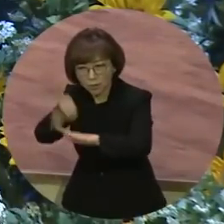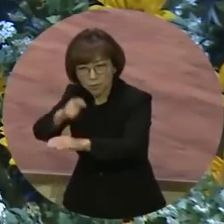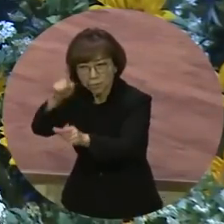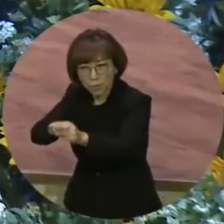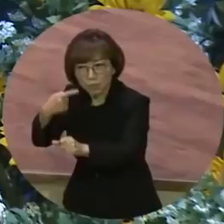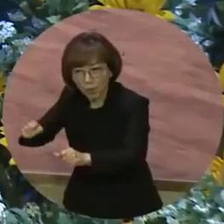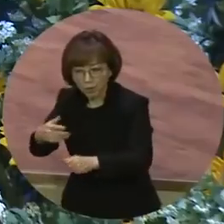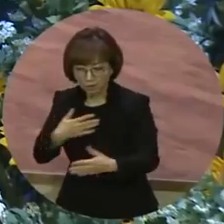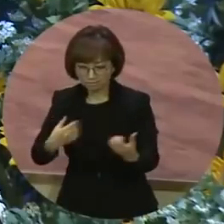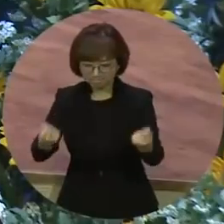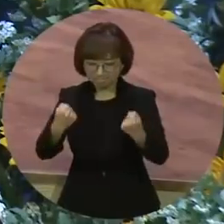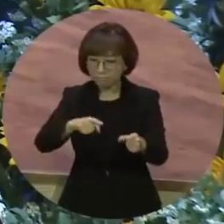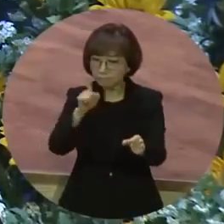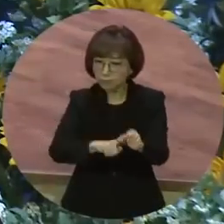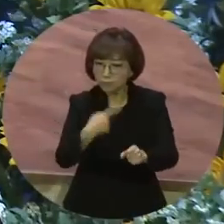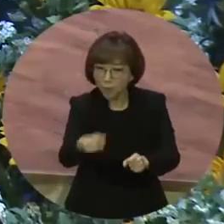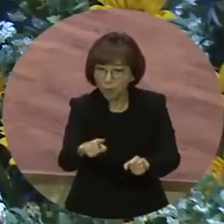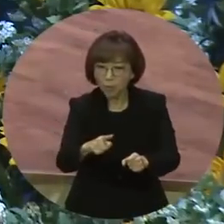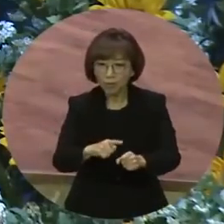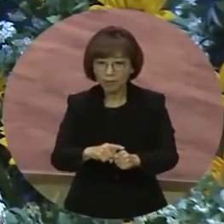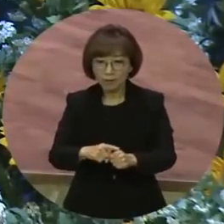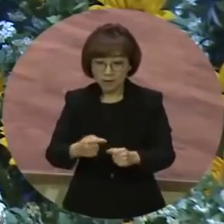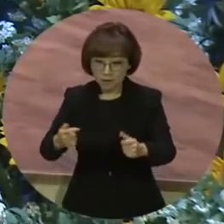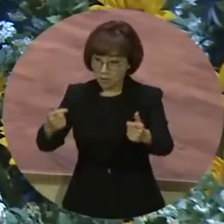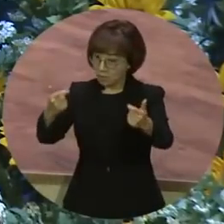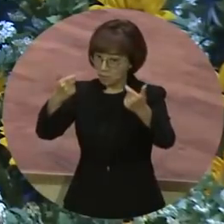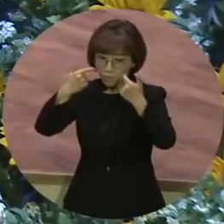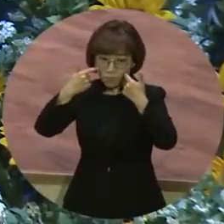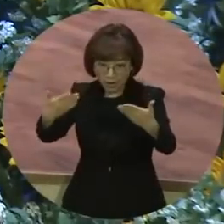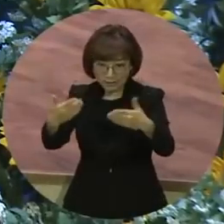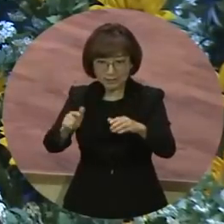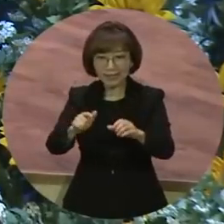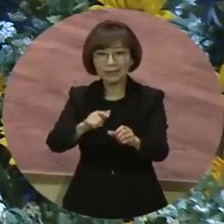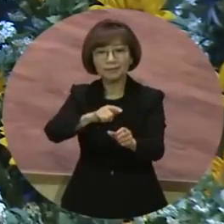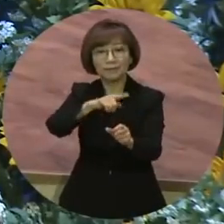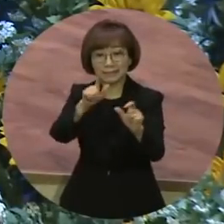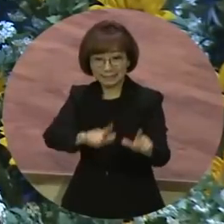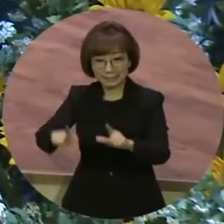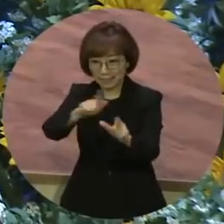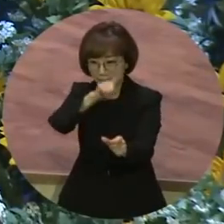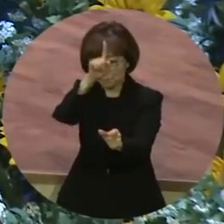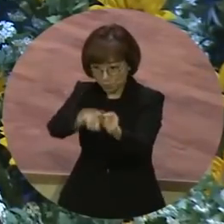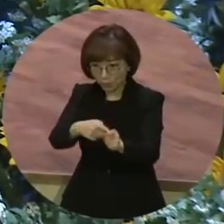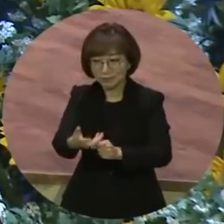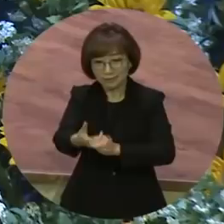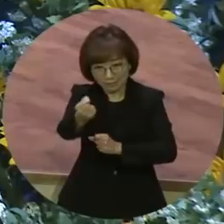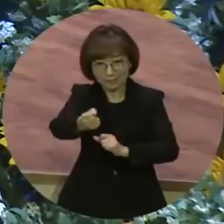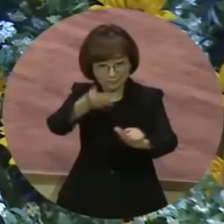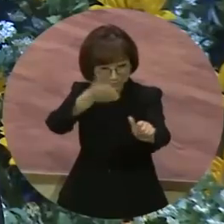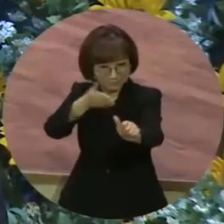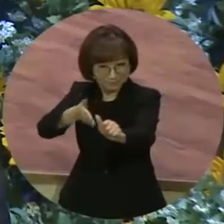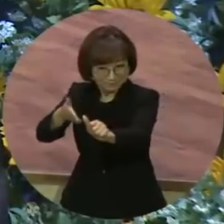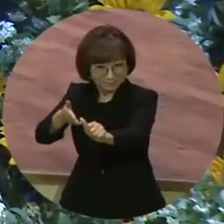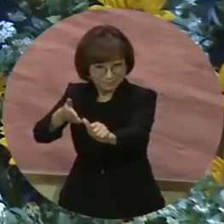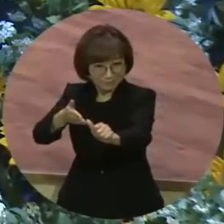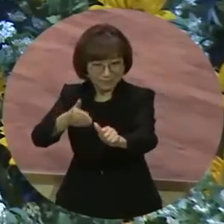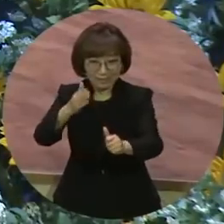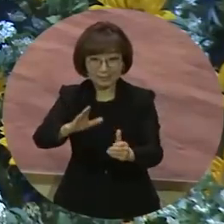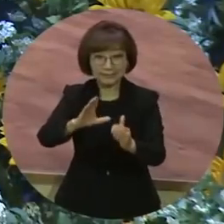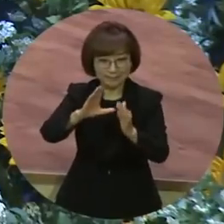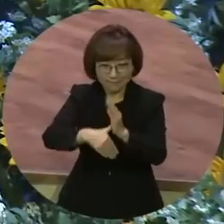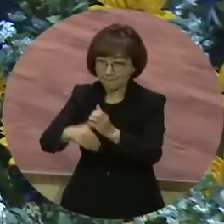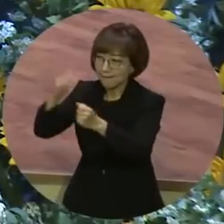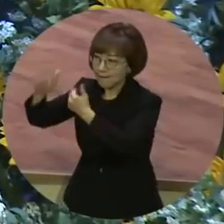되는지, 내가 왜 오래 살아야 되는지 확실한 삶의 의미를 가지시 바랍니다. 그래야 하나님이 그